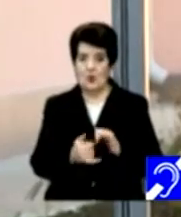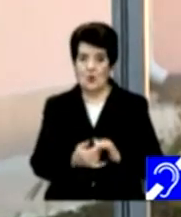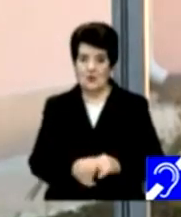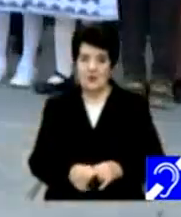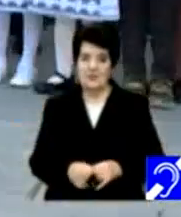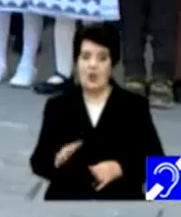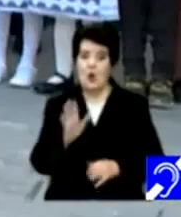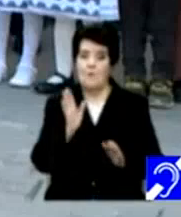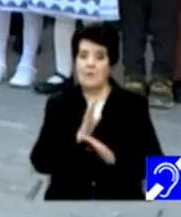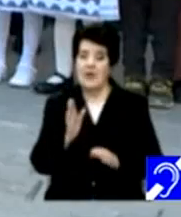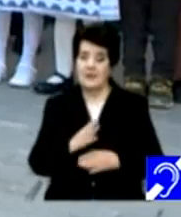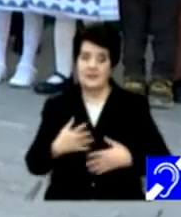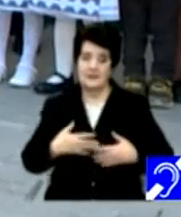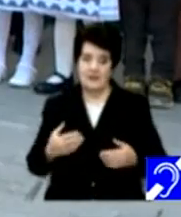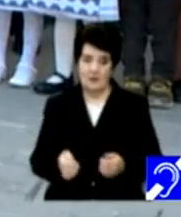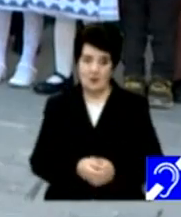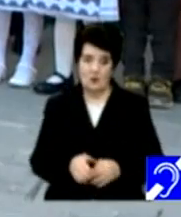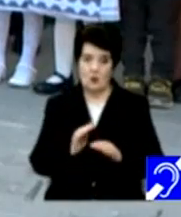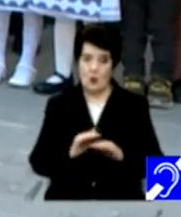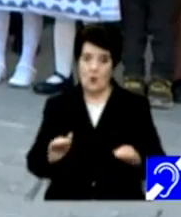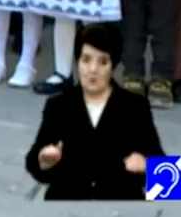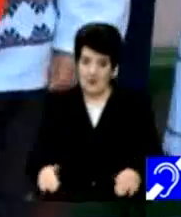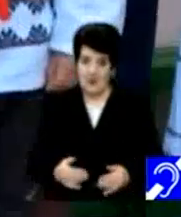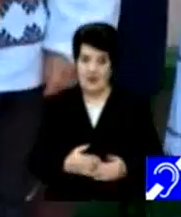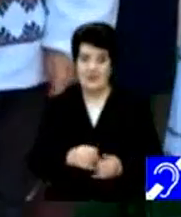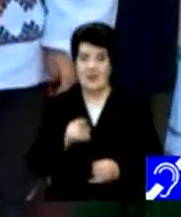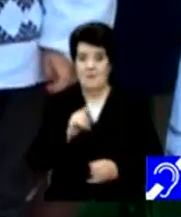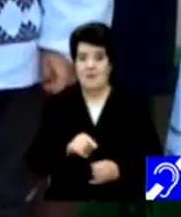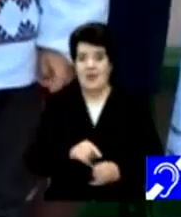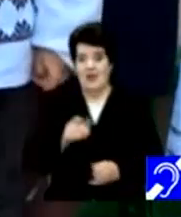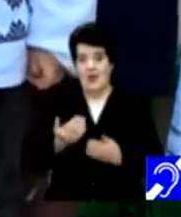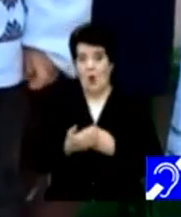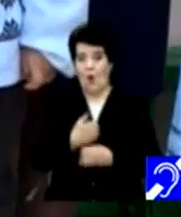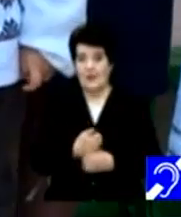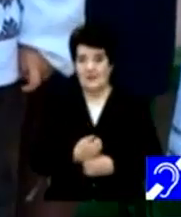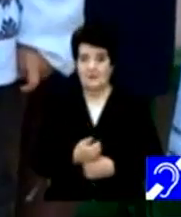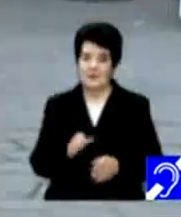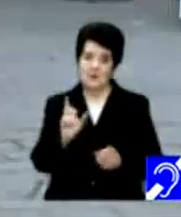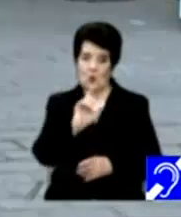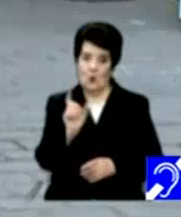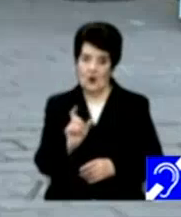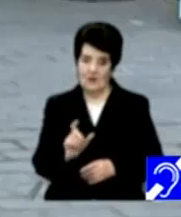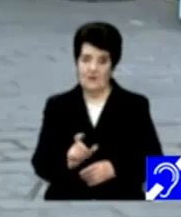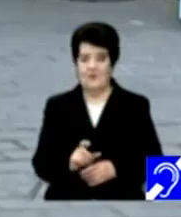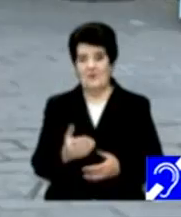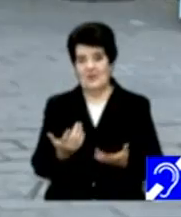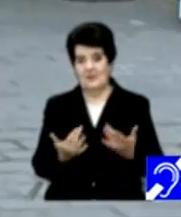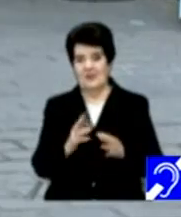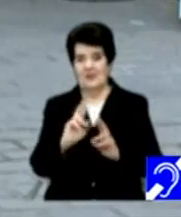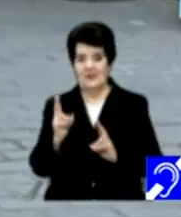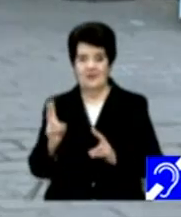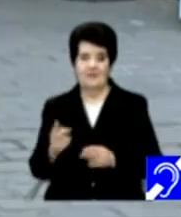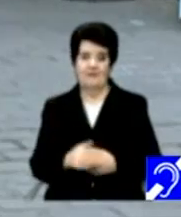mediu sănătos. Copiii de la grădinița Lunelu i-au răsplătit pe oaspeți cu cântece, dansuri și poezii.